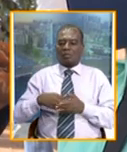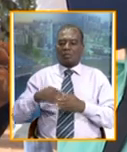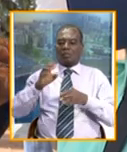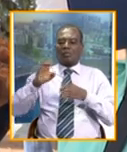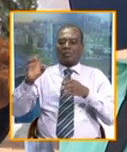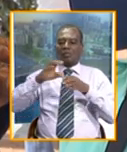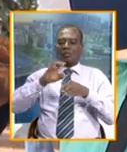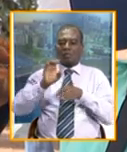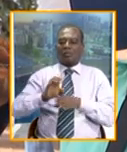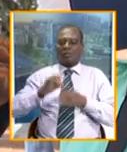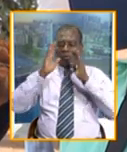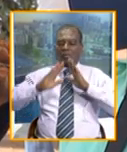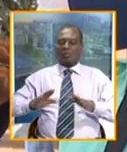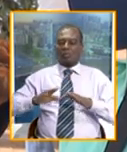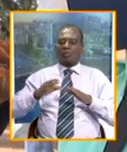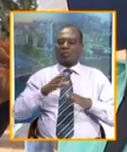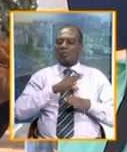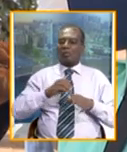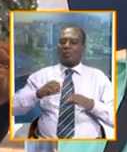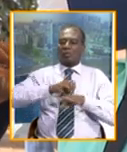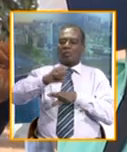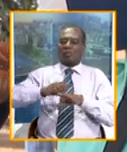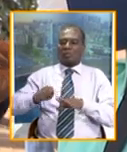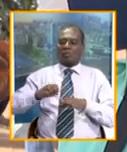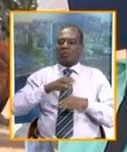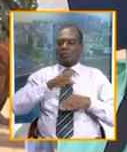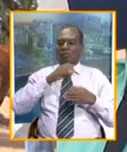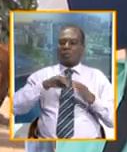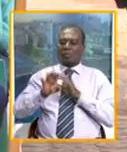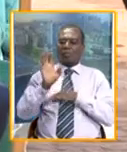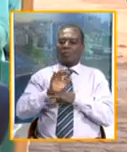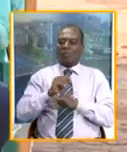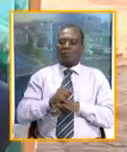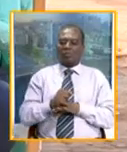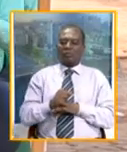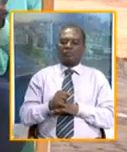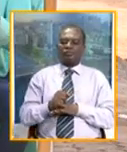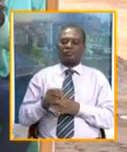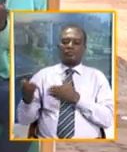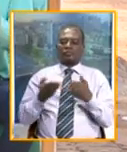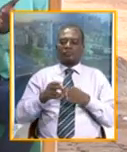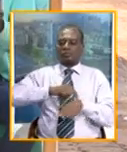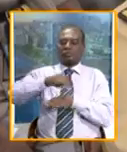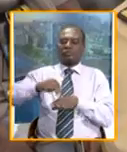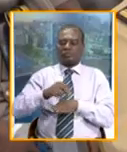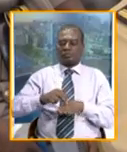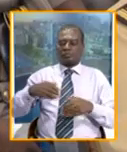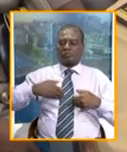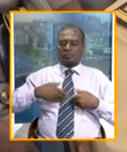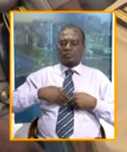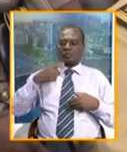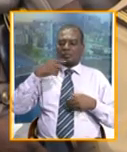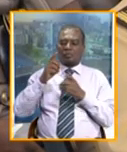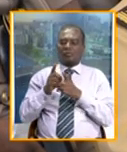paix, du civisme et de l'engagement communautaire en Côte d'Ivoire. Le Service national des jeunes est